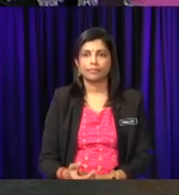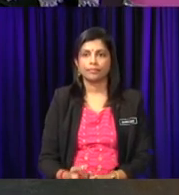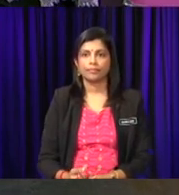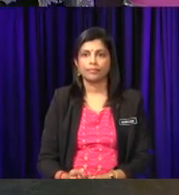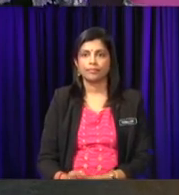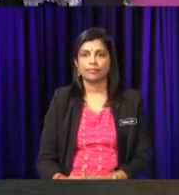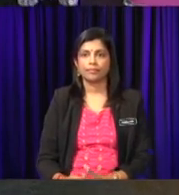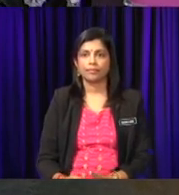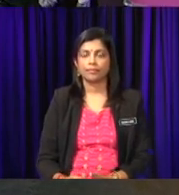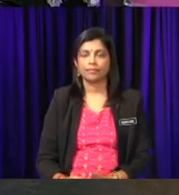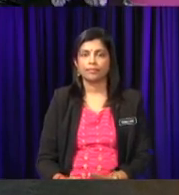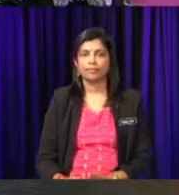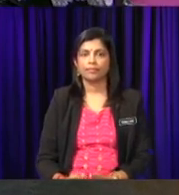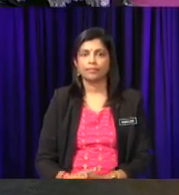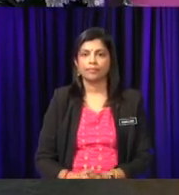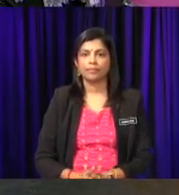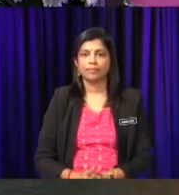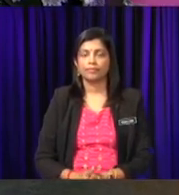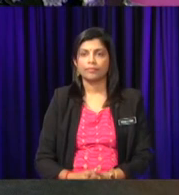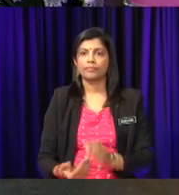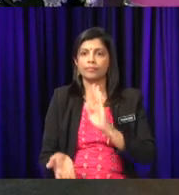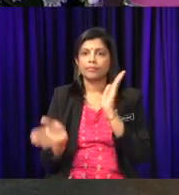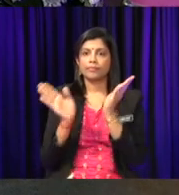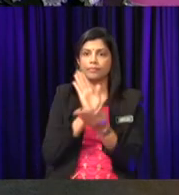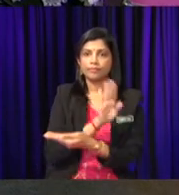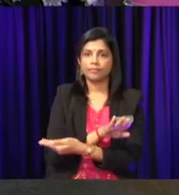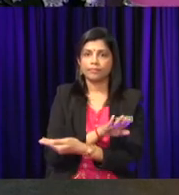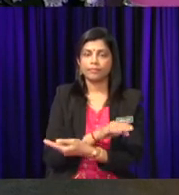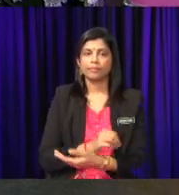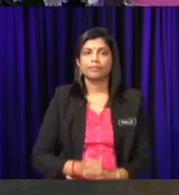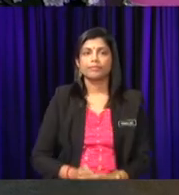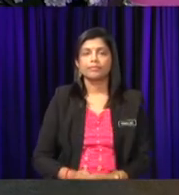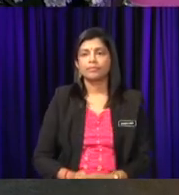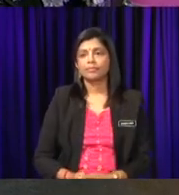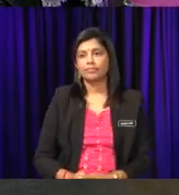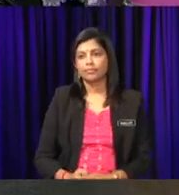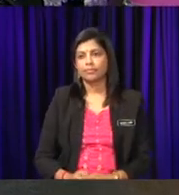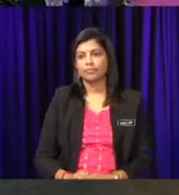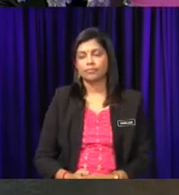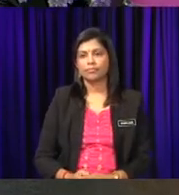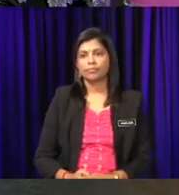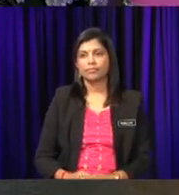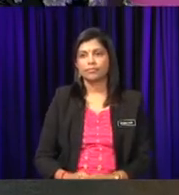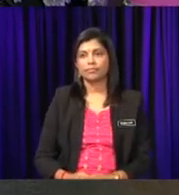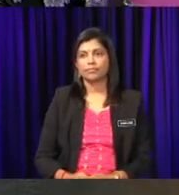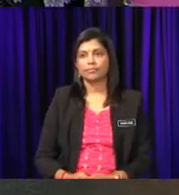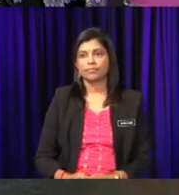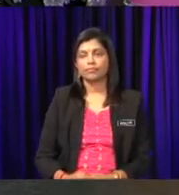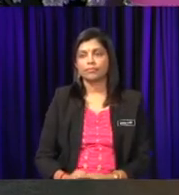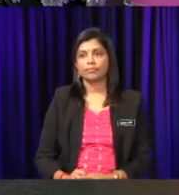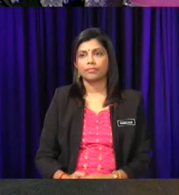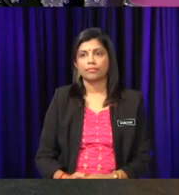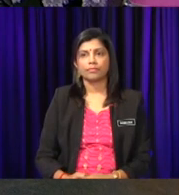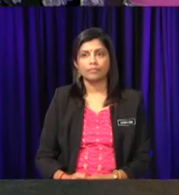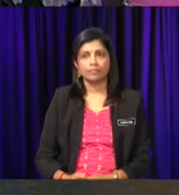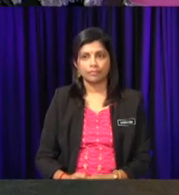kita fungsi yang bagian belakang Oke kalau ikut kwek Aduh lima bagian sepatunya betul